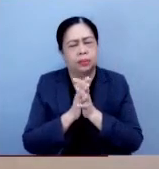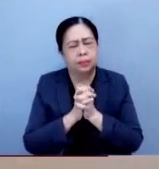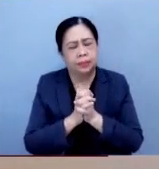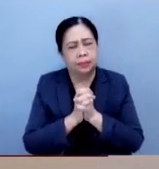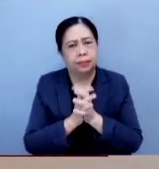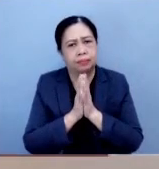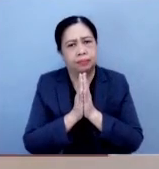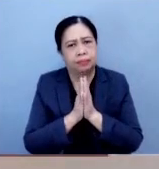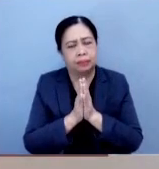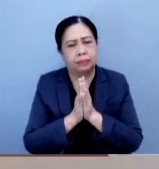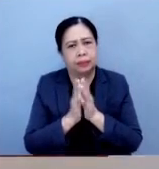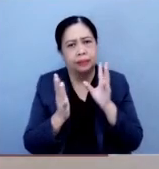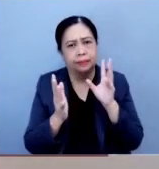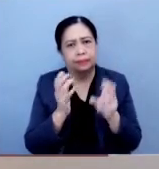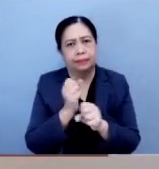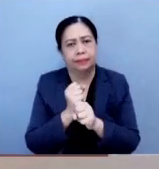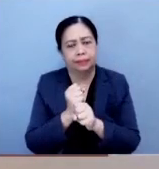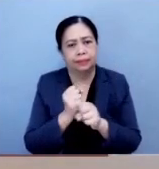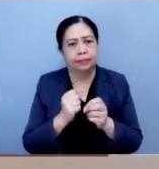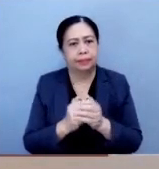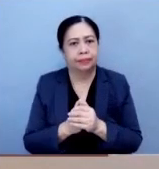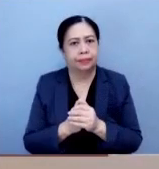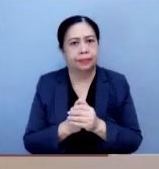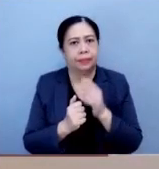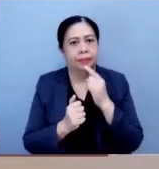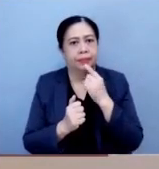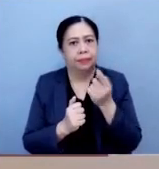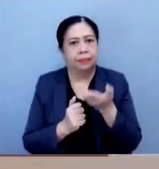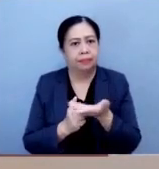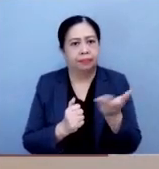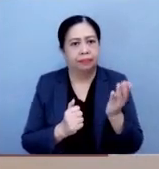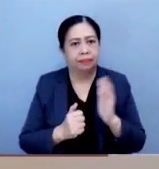ang naging sandigan niya. Sabi ko sa Panginoon,